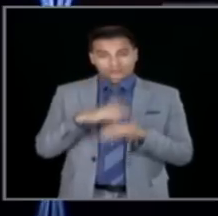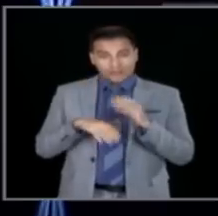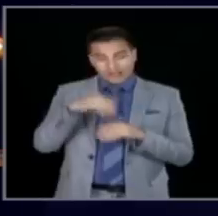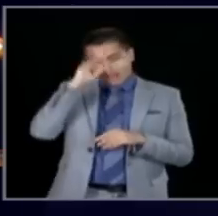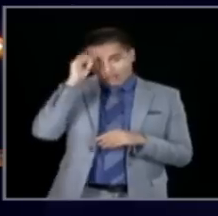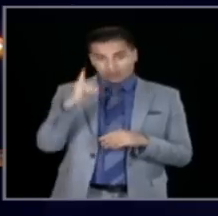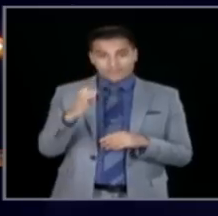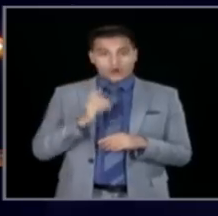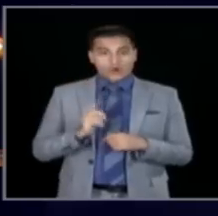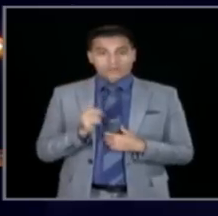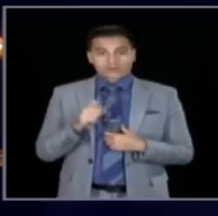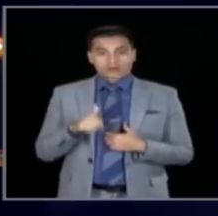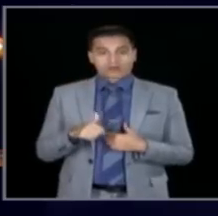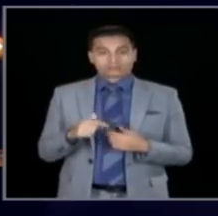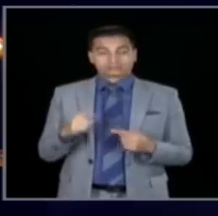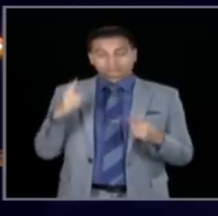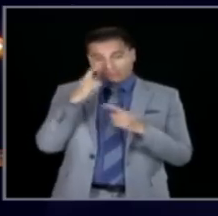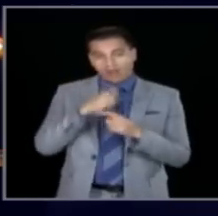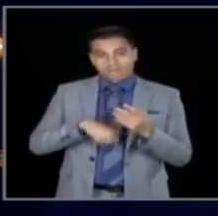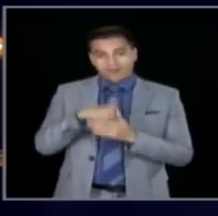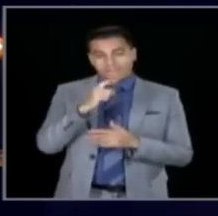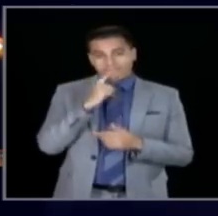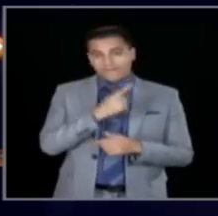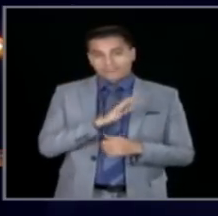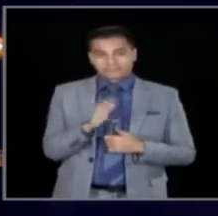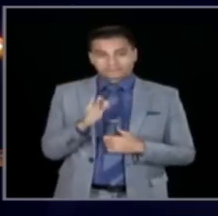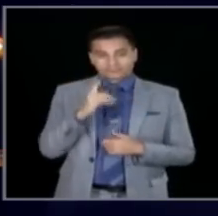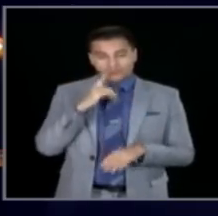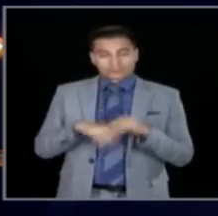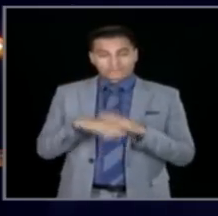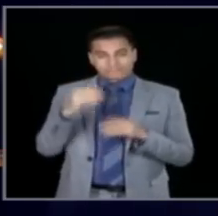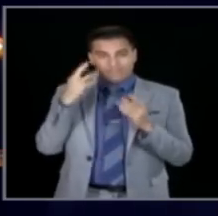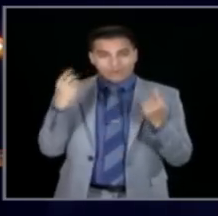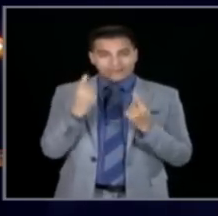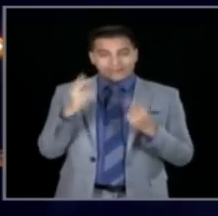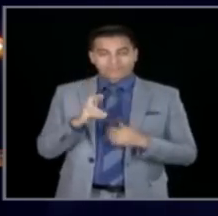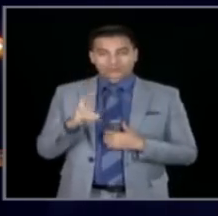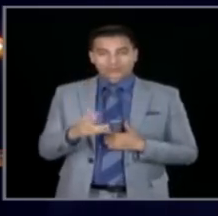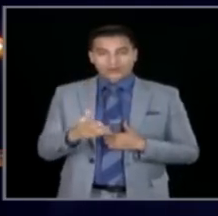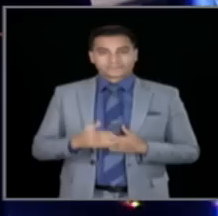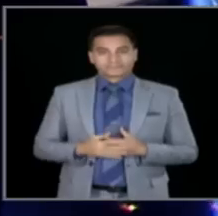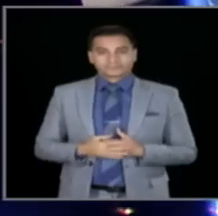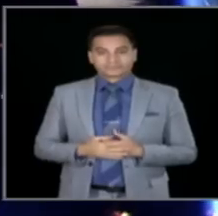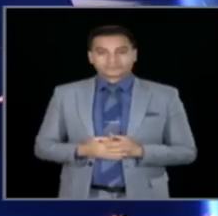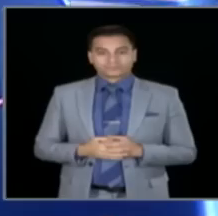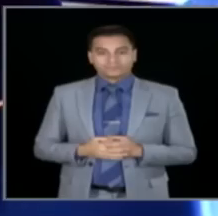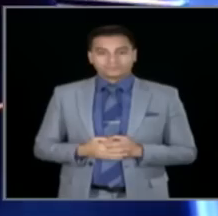لو ما جاوبتوش المباراة اتحسمت. معلومات عامة، والسؤال هو